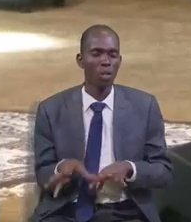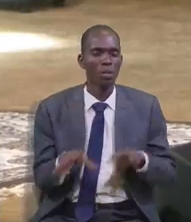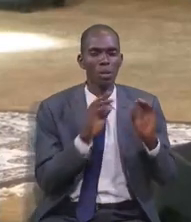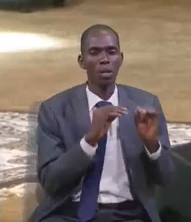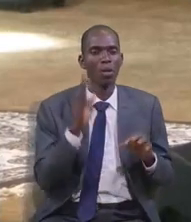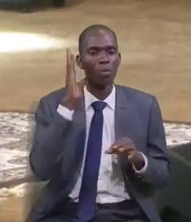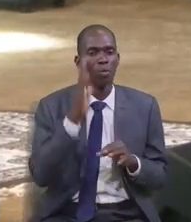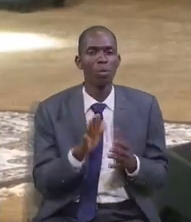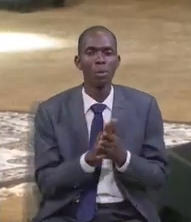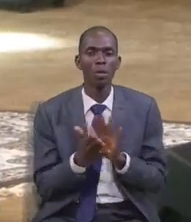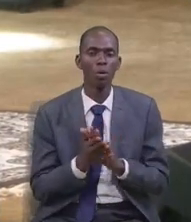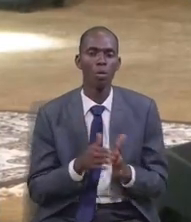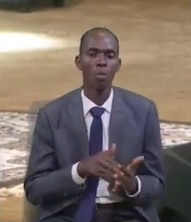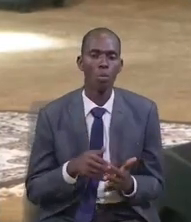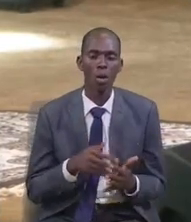faible et je serais comme